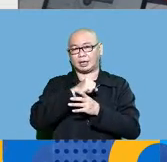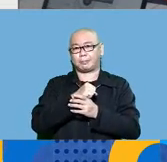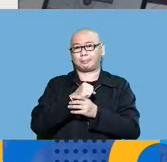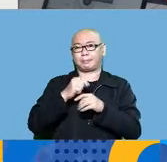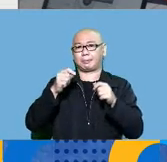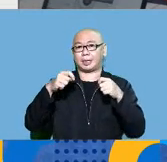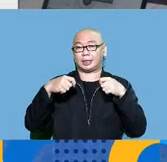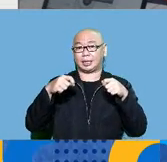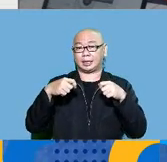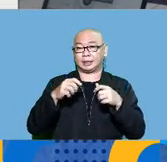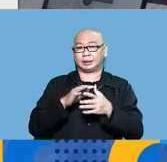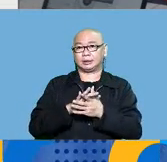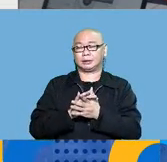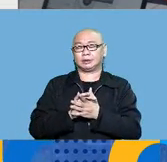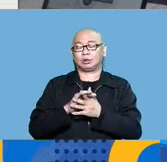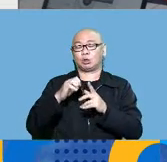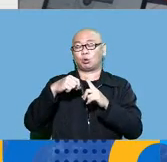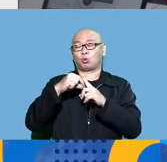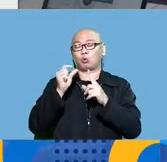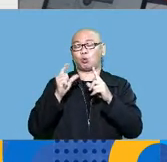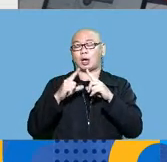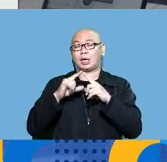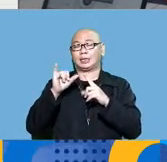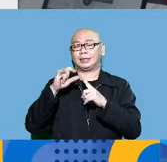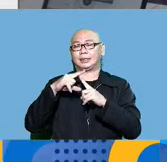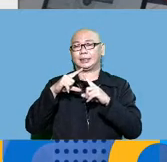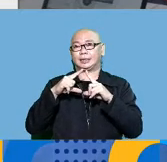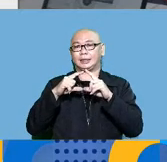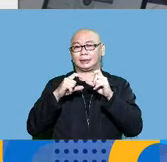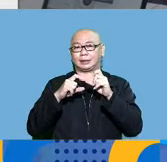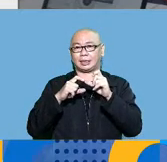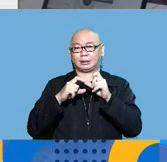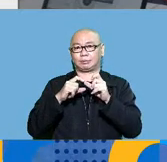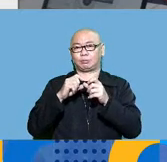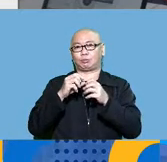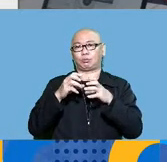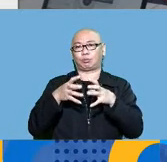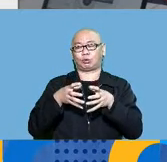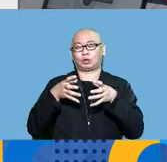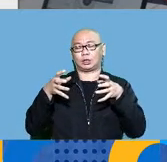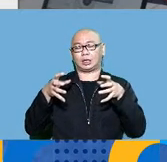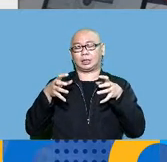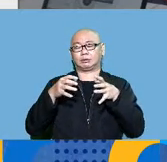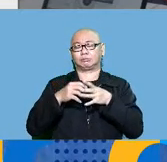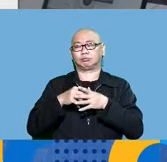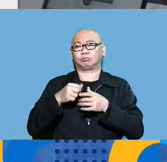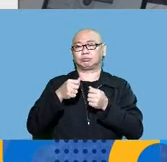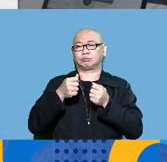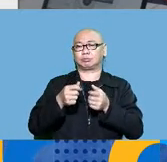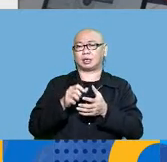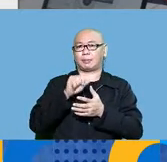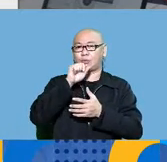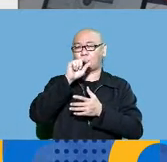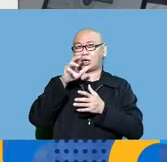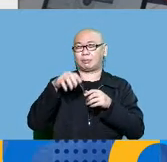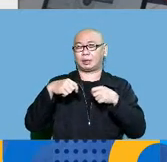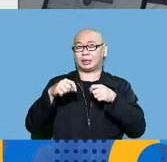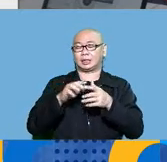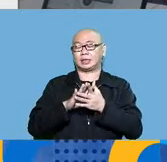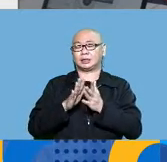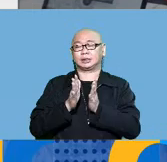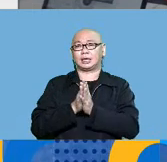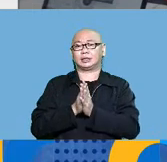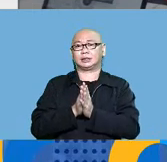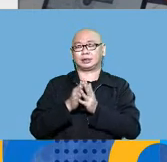kemudian kualitas produk bisa berupa laporan, paparan materi, jawaban pertanyaan, dan juga sikap